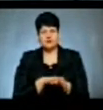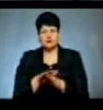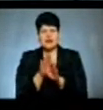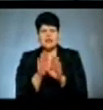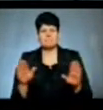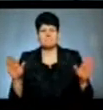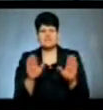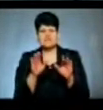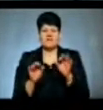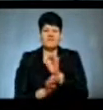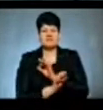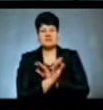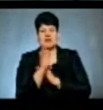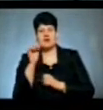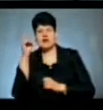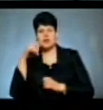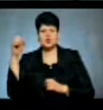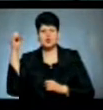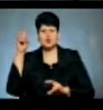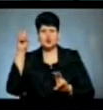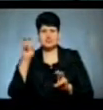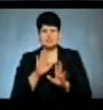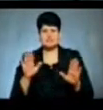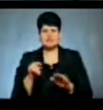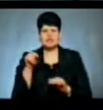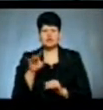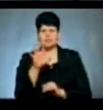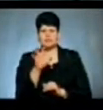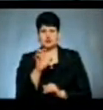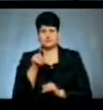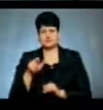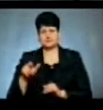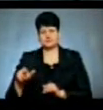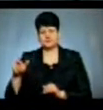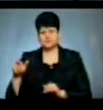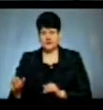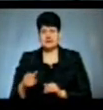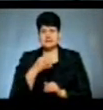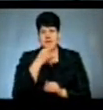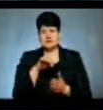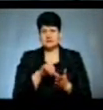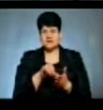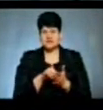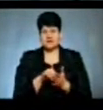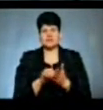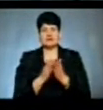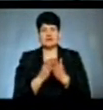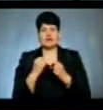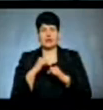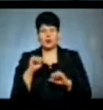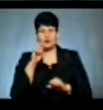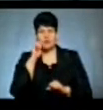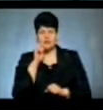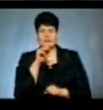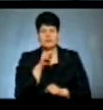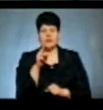пісні «Вставай, сонце». Її заспівали 1550 осіб, повідомила представник національного проекту «Книга рекордів України» Тетяна